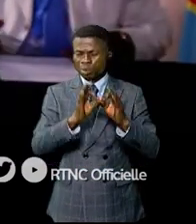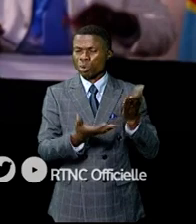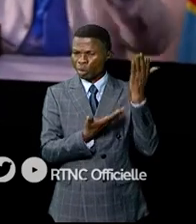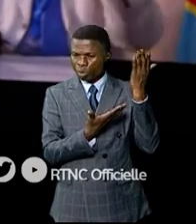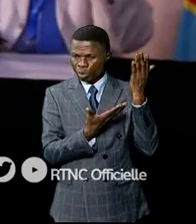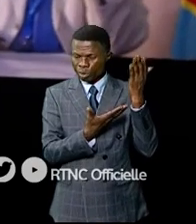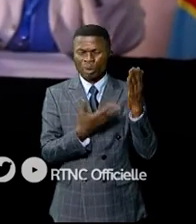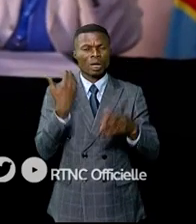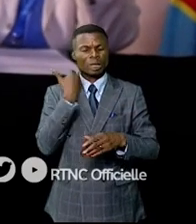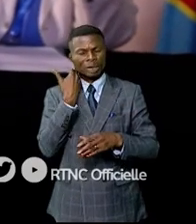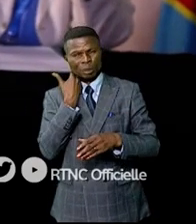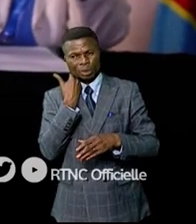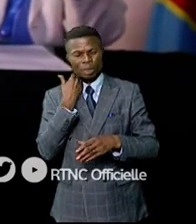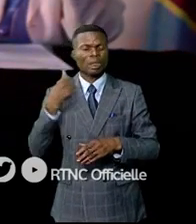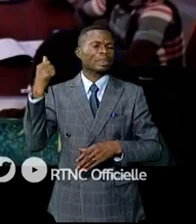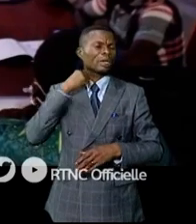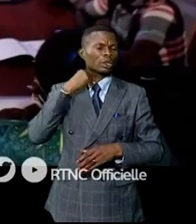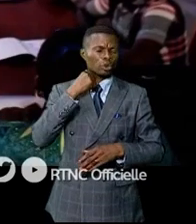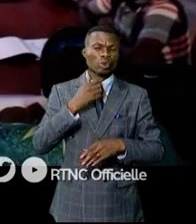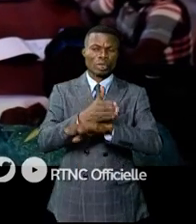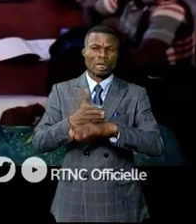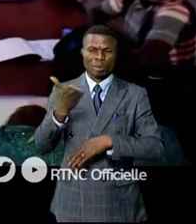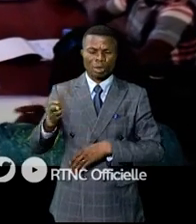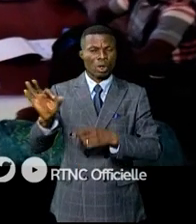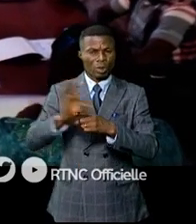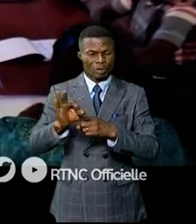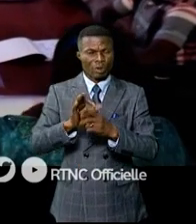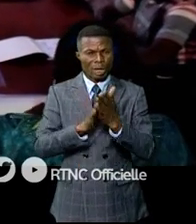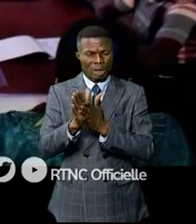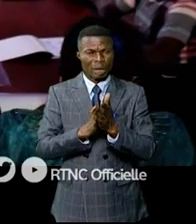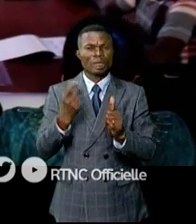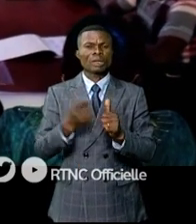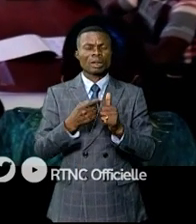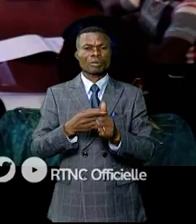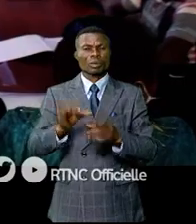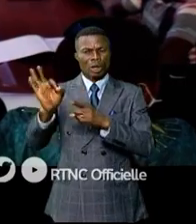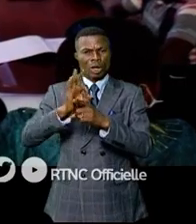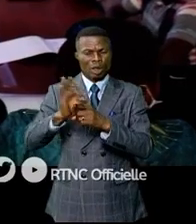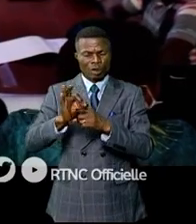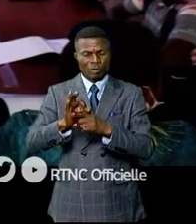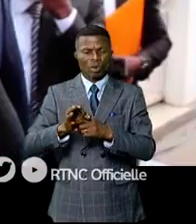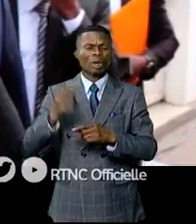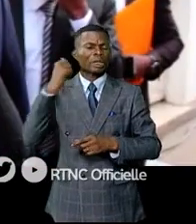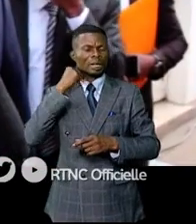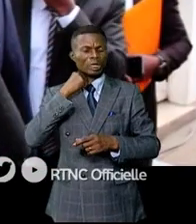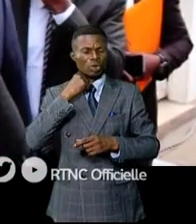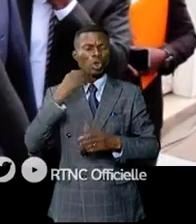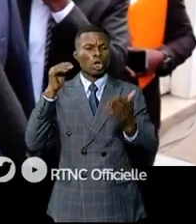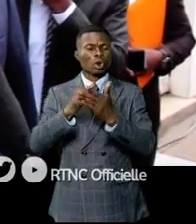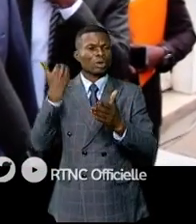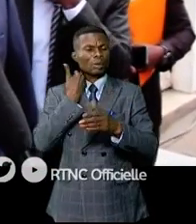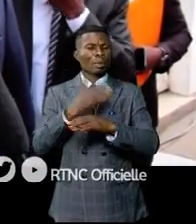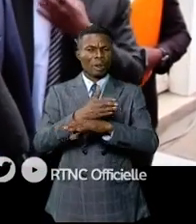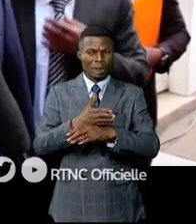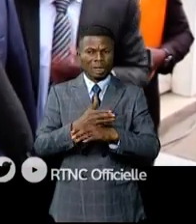des épidémiologistes vétérinaires. C'est une formation qui consiste à former les épidémiologistes. Vous savez, notre pays est